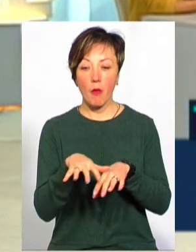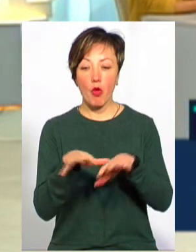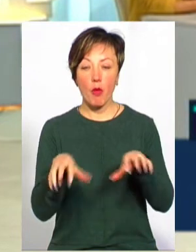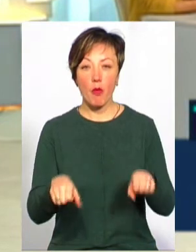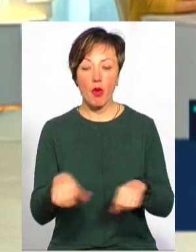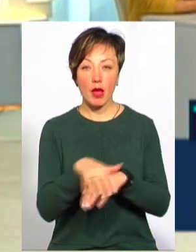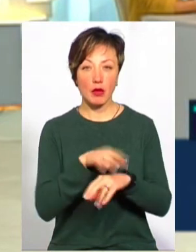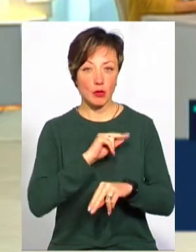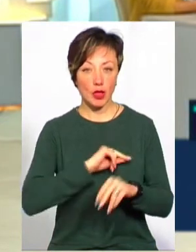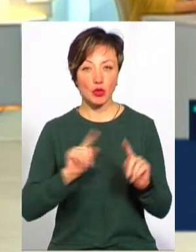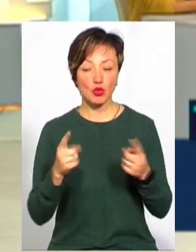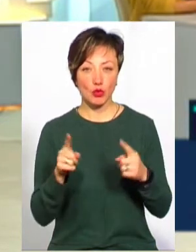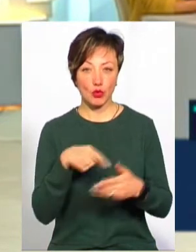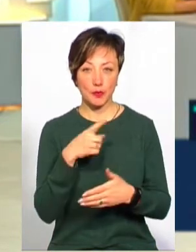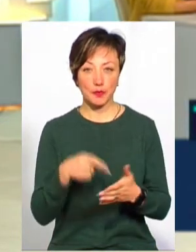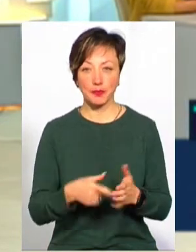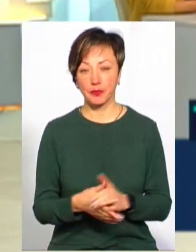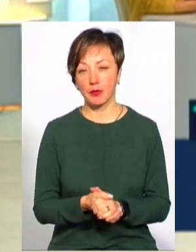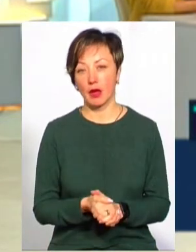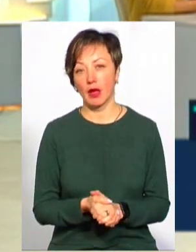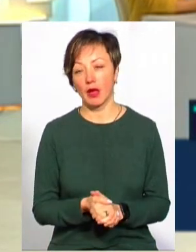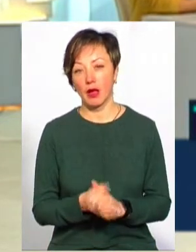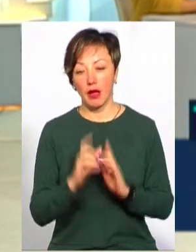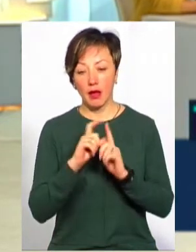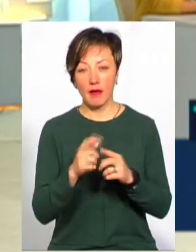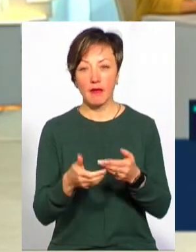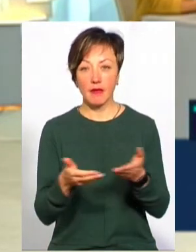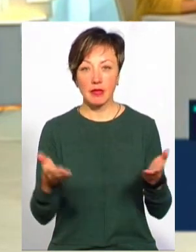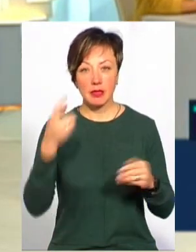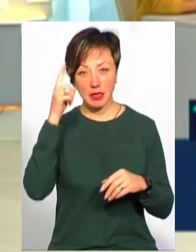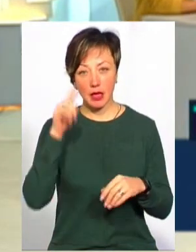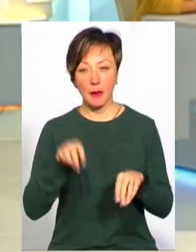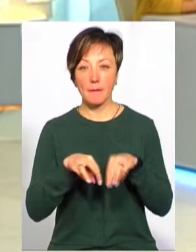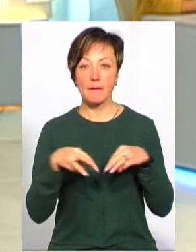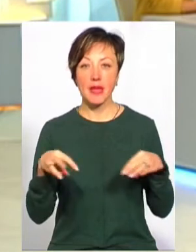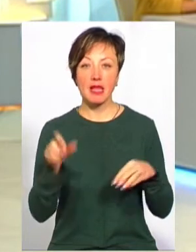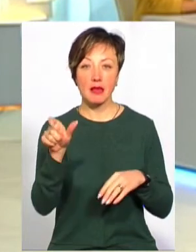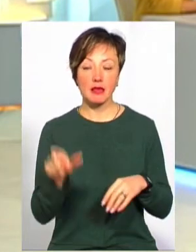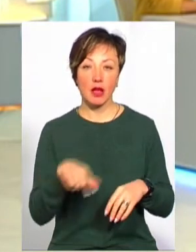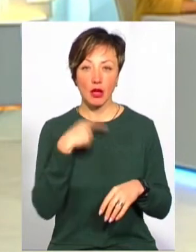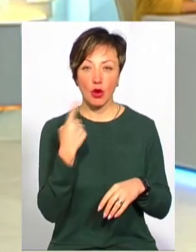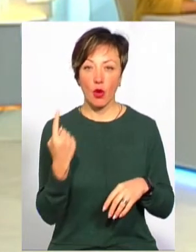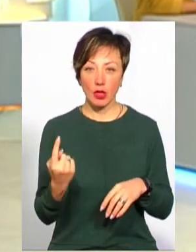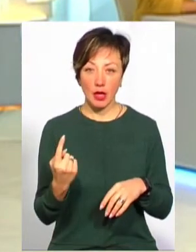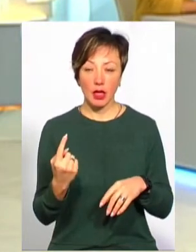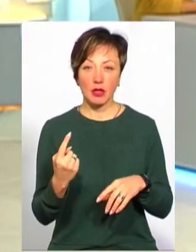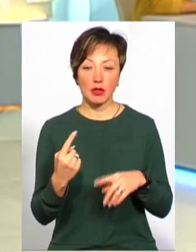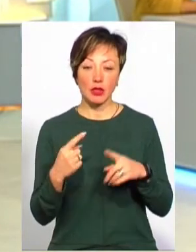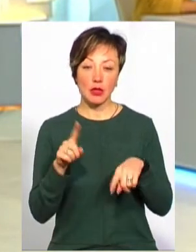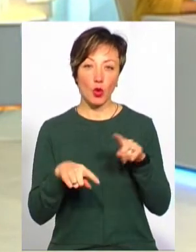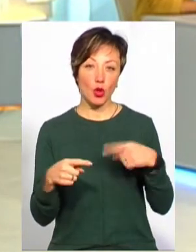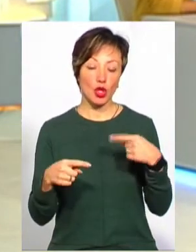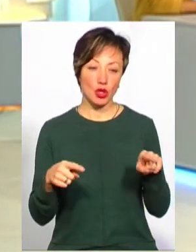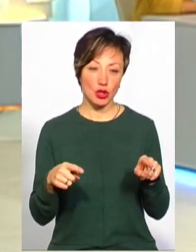ринок праці. Чому? Ви знаєте, міністр, ну він інколи каже одне, інколи